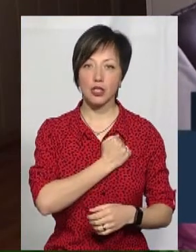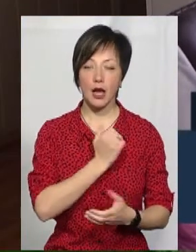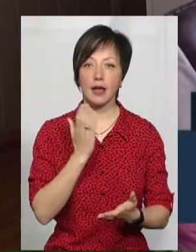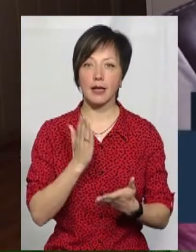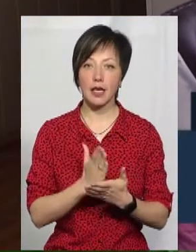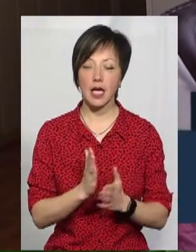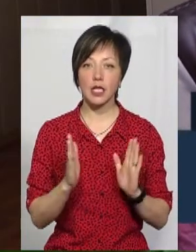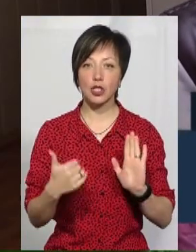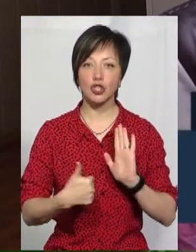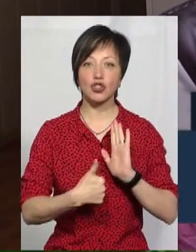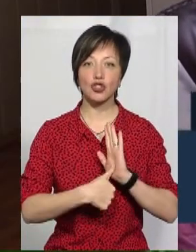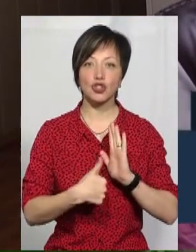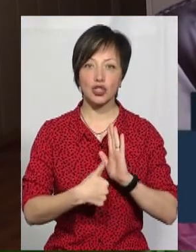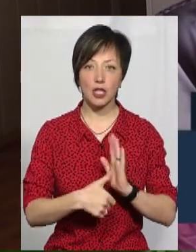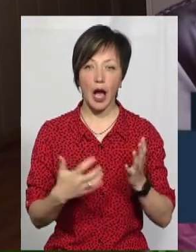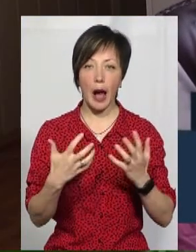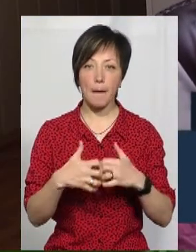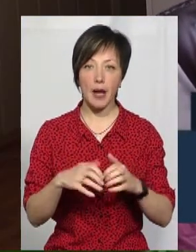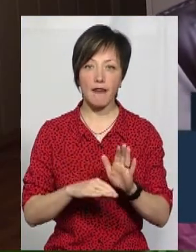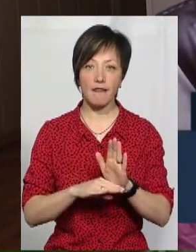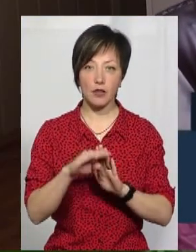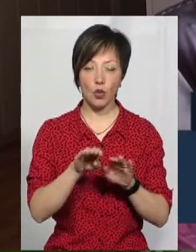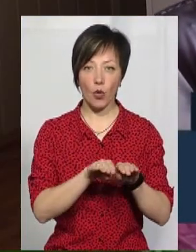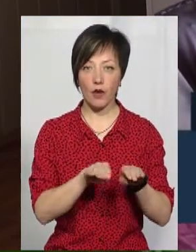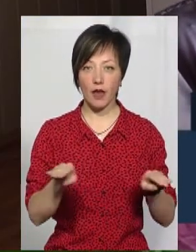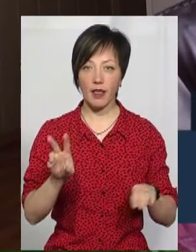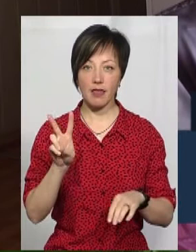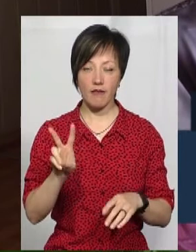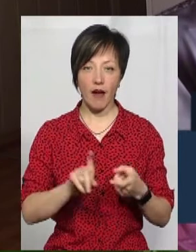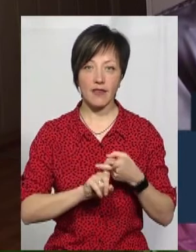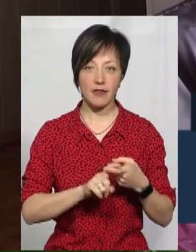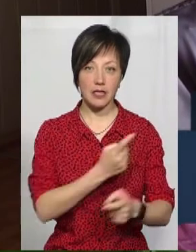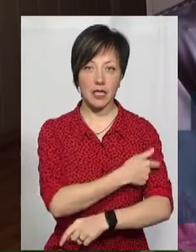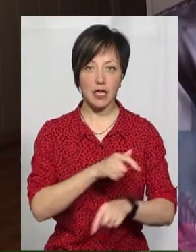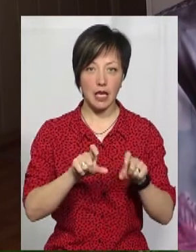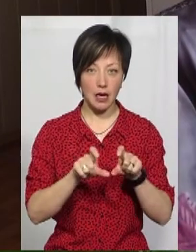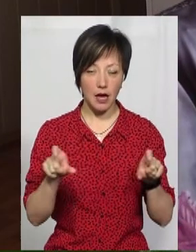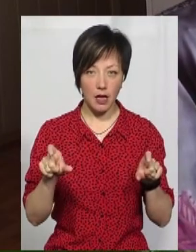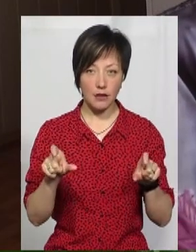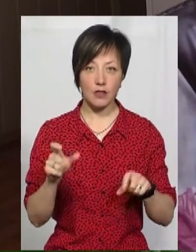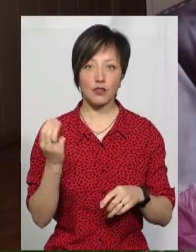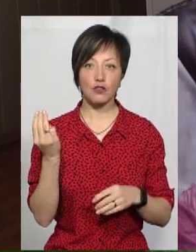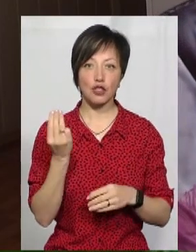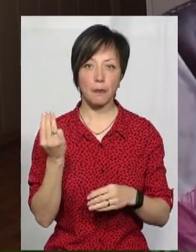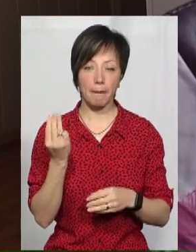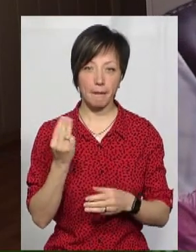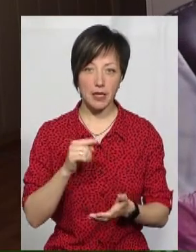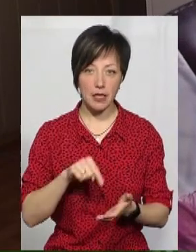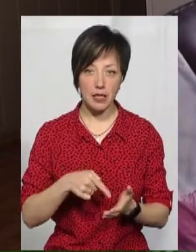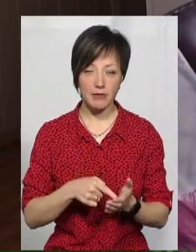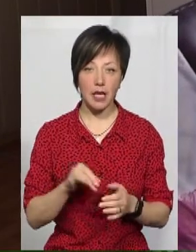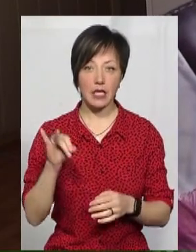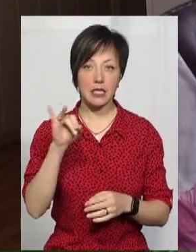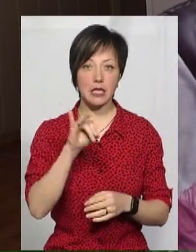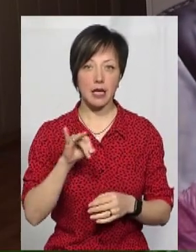тільки 6 апаратів високого класу. Це є 2 в інфекційній лікарні, в Шепетівці, і в